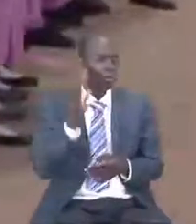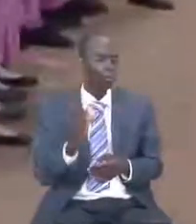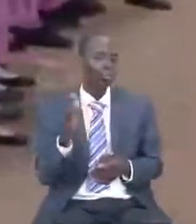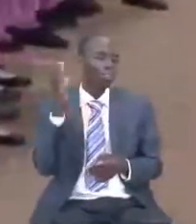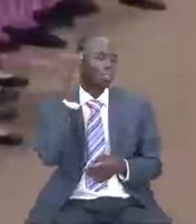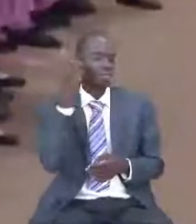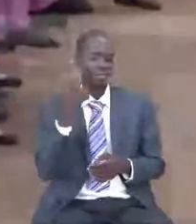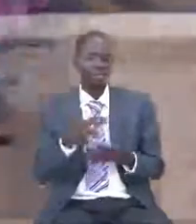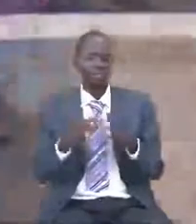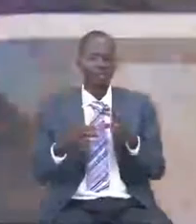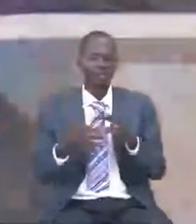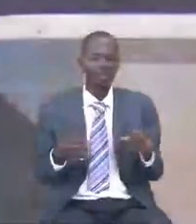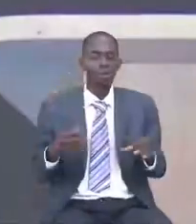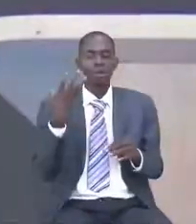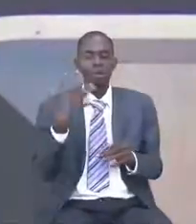encore,